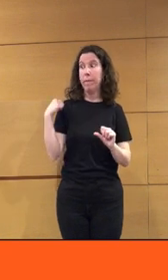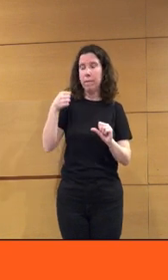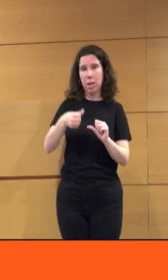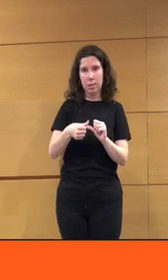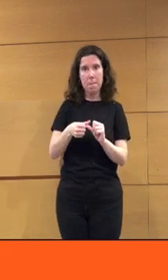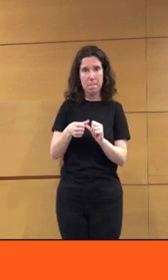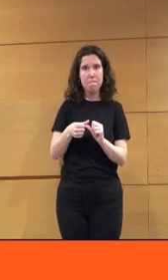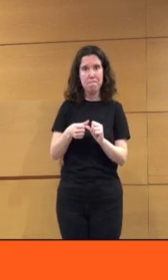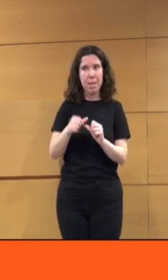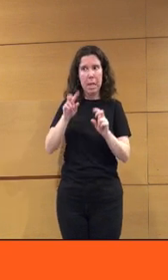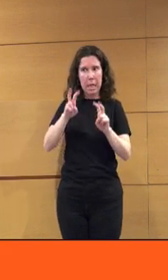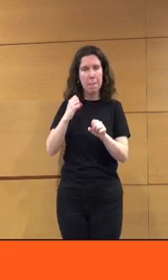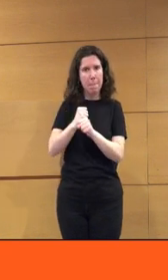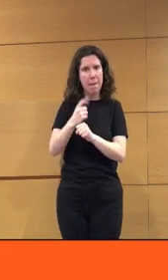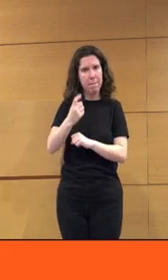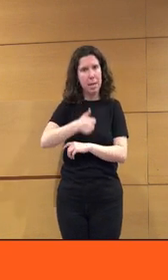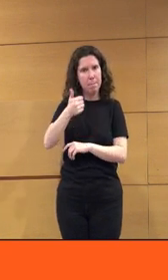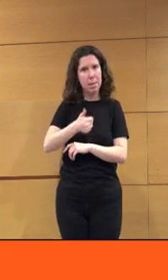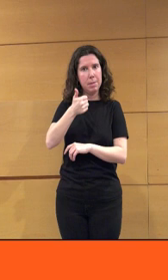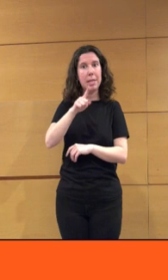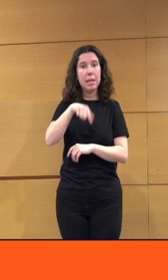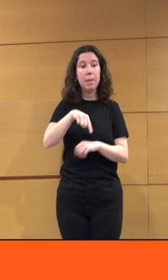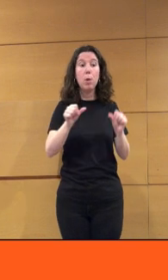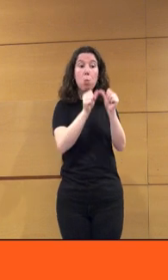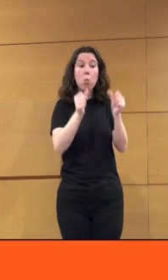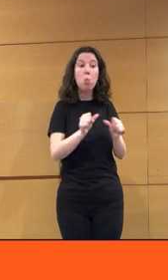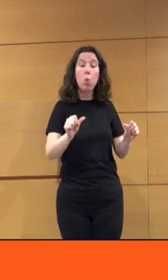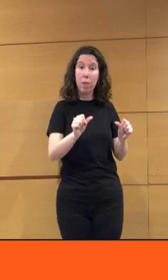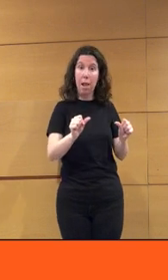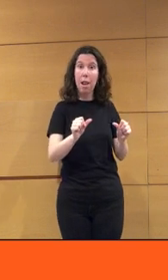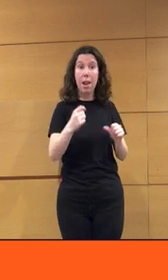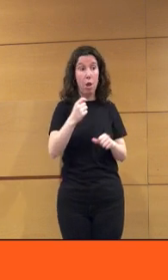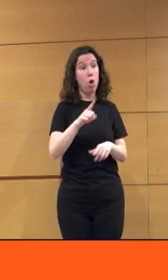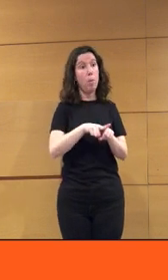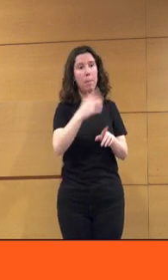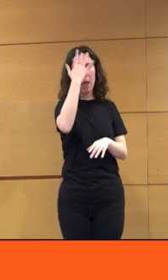important. També hi ha molts models d'identificació amb signatura i sense signatura electrònica.